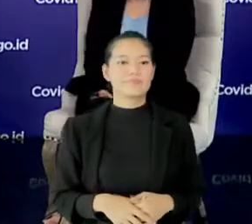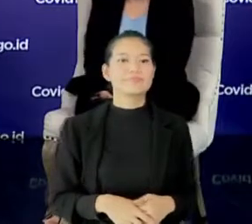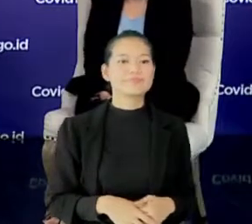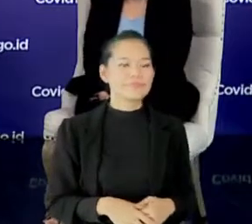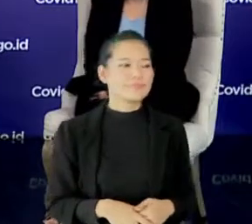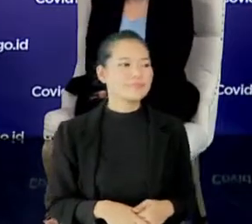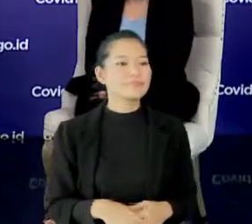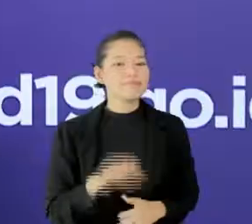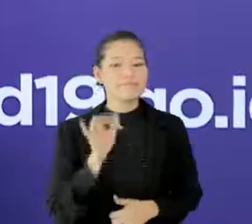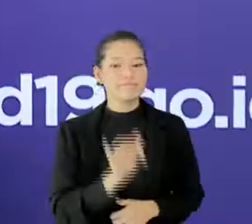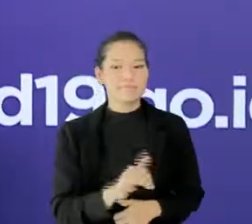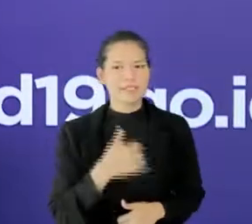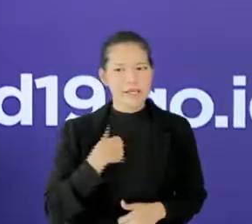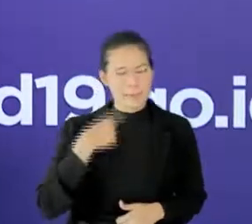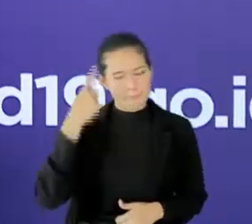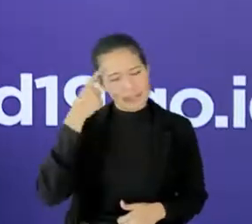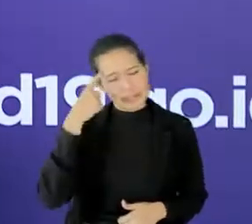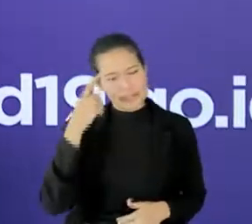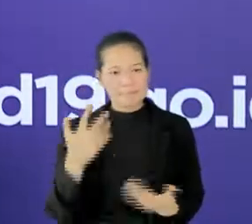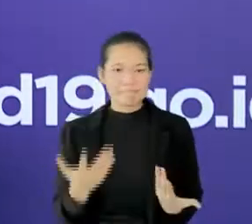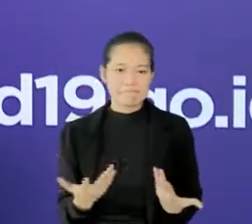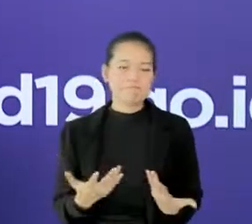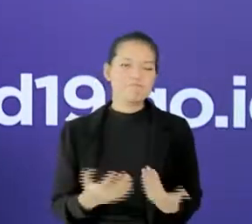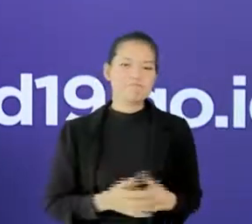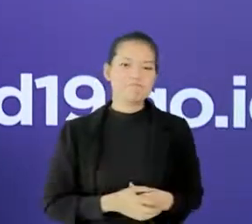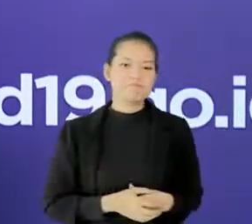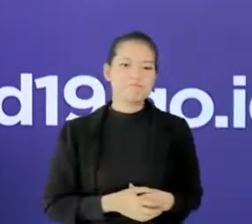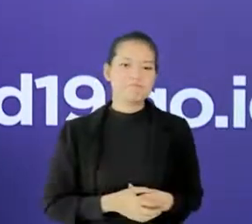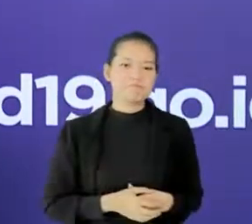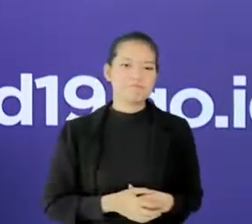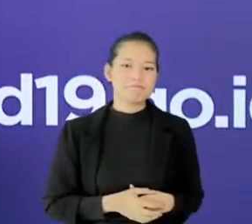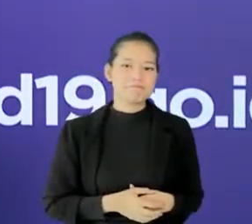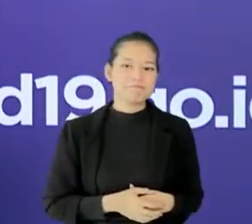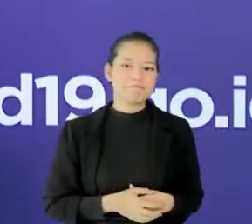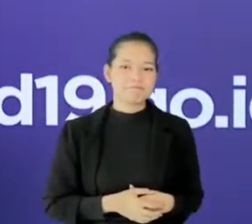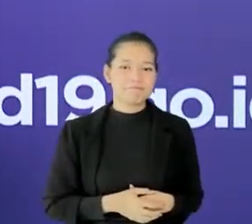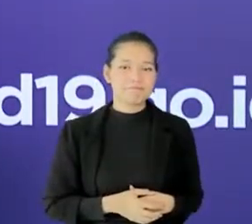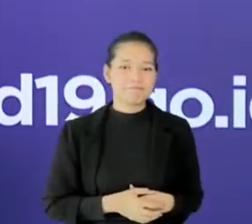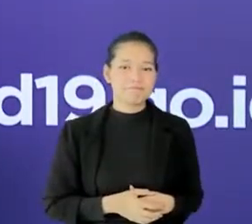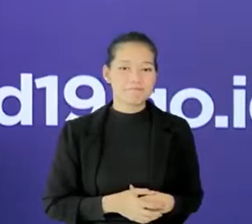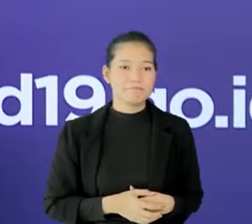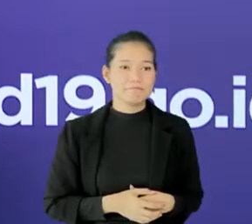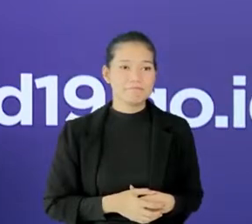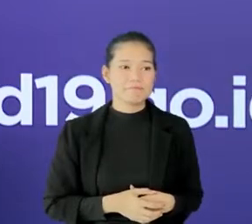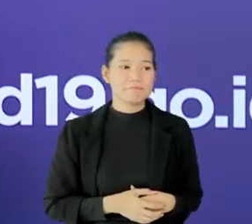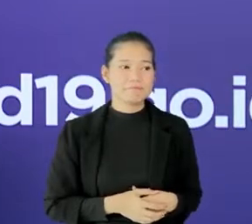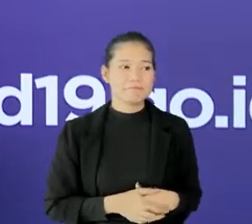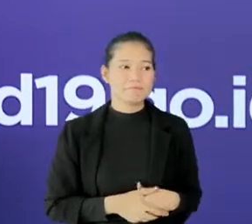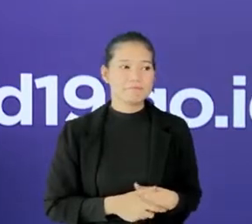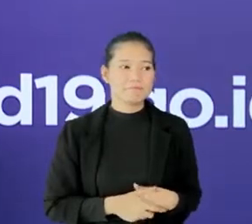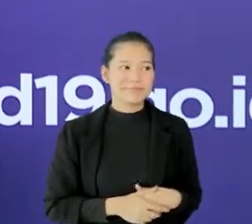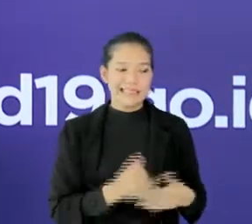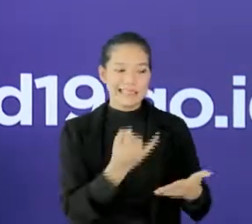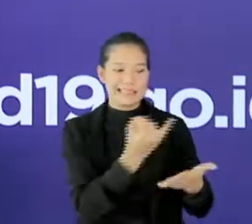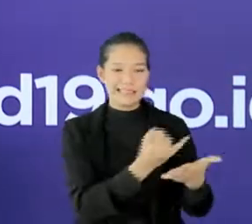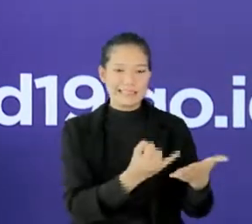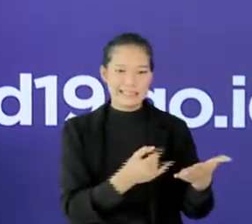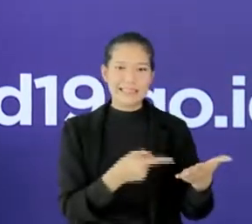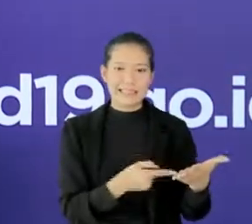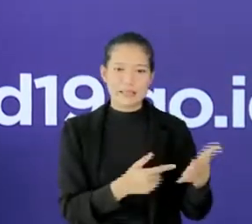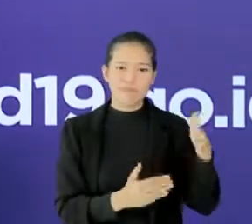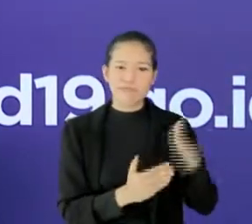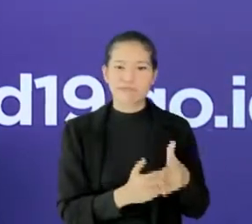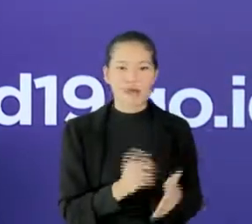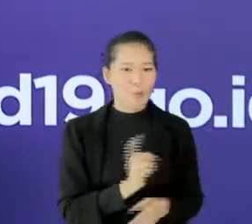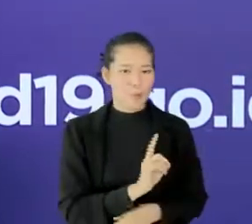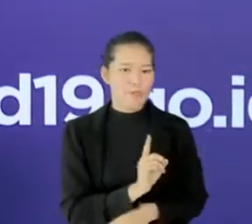Ya saya rasa memang seni itu nggak boleh